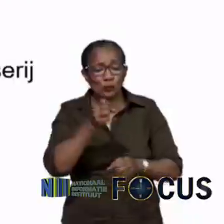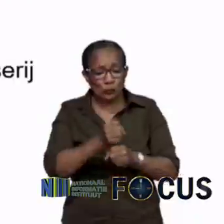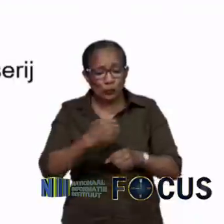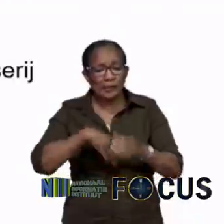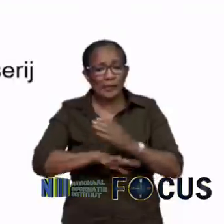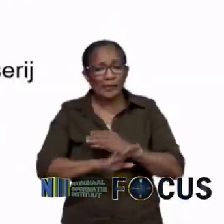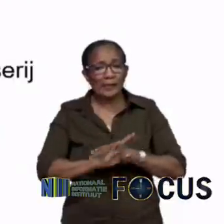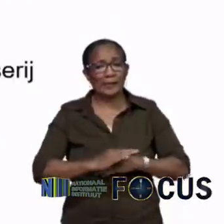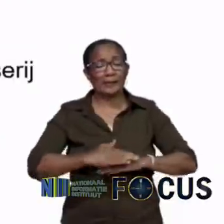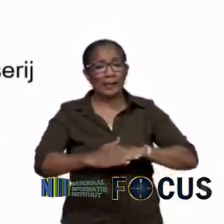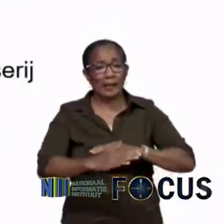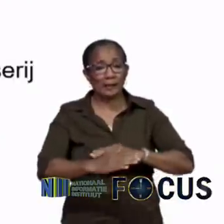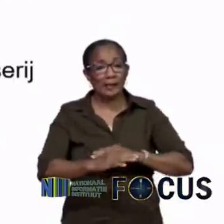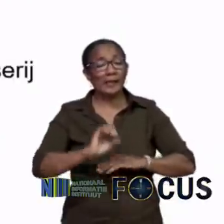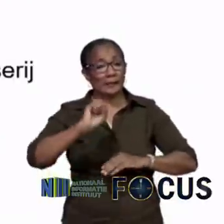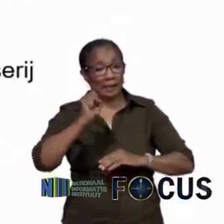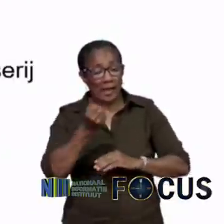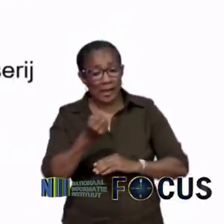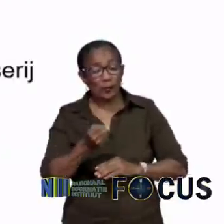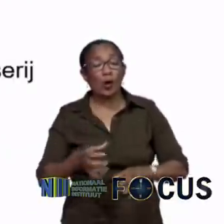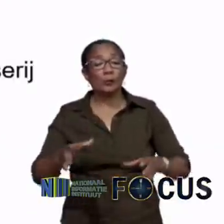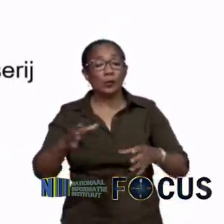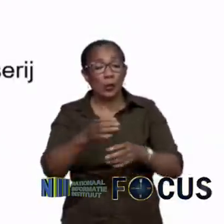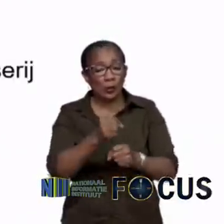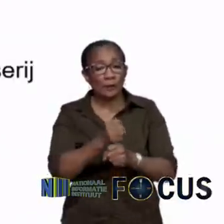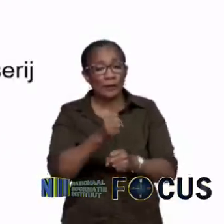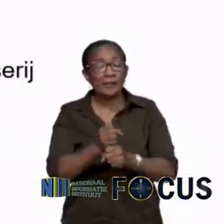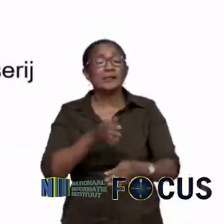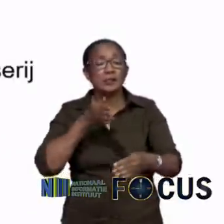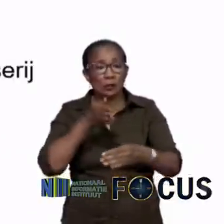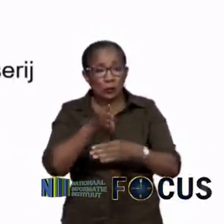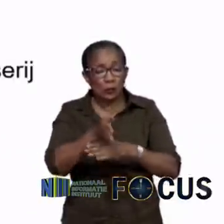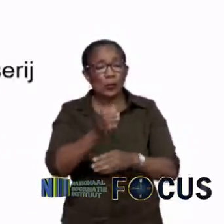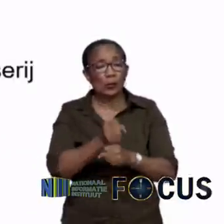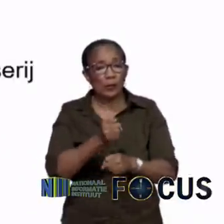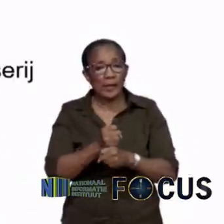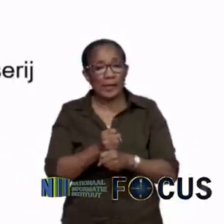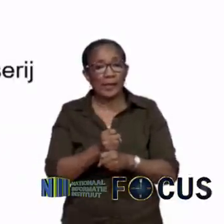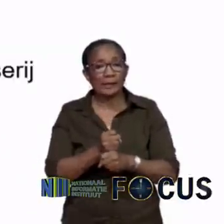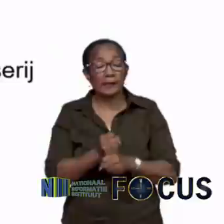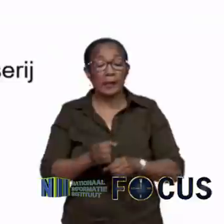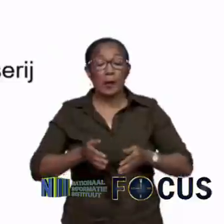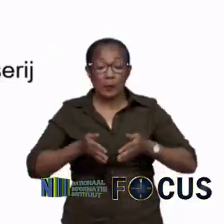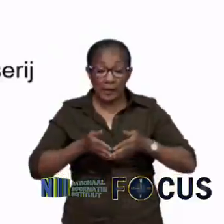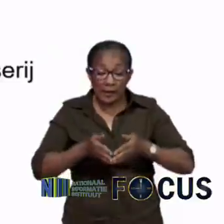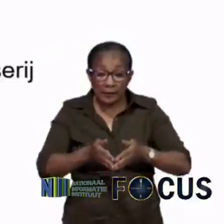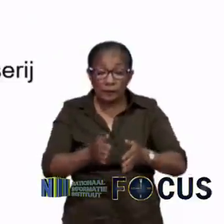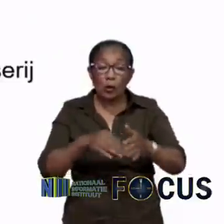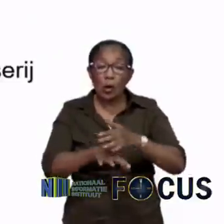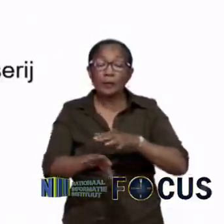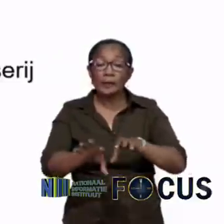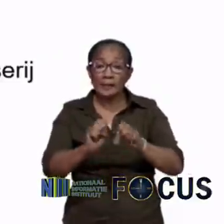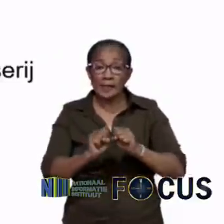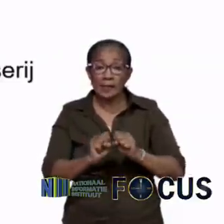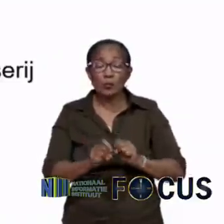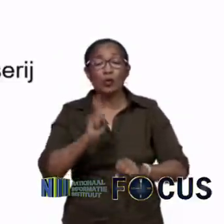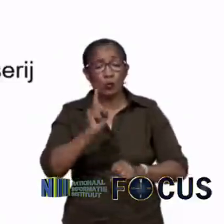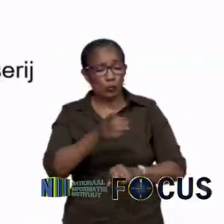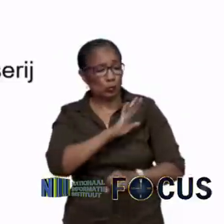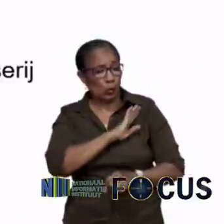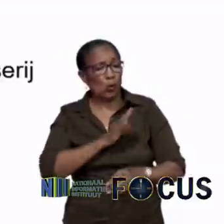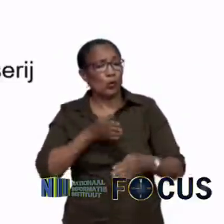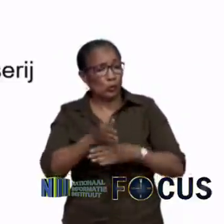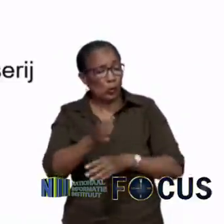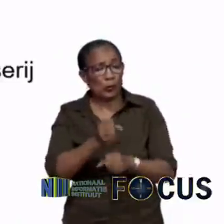kondre dus, de essentiële dienst di si e godoro. Begrafenis ondernemers, de man dat die mus fu